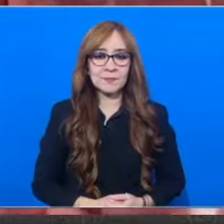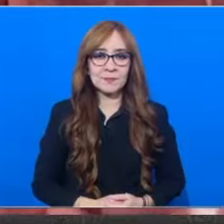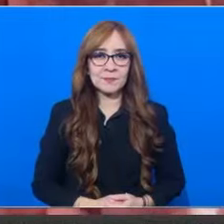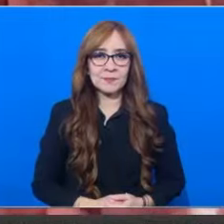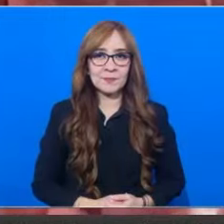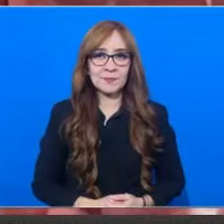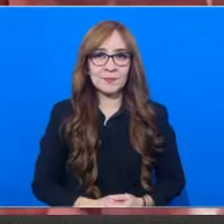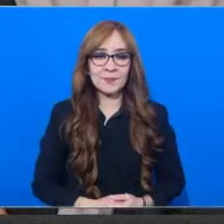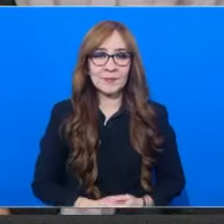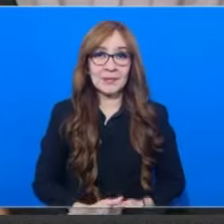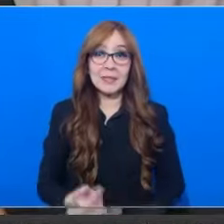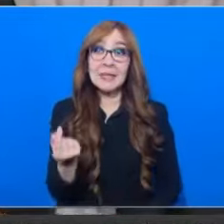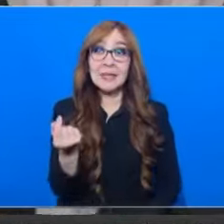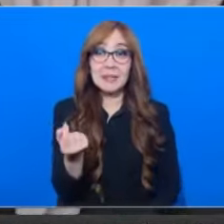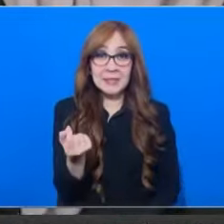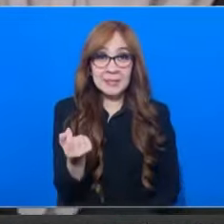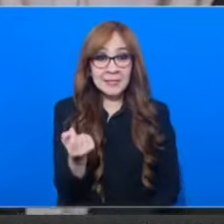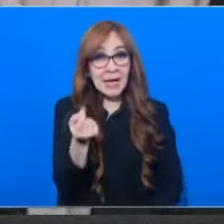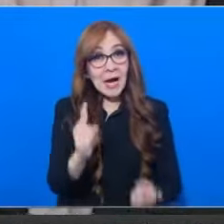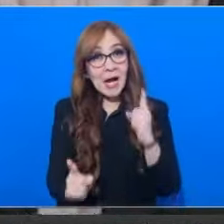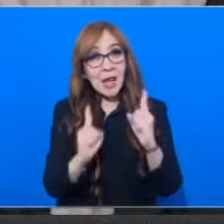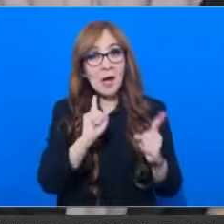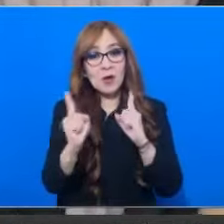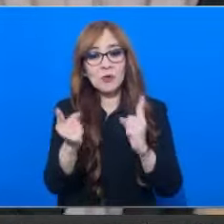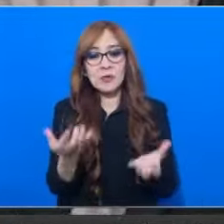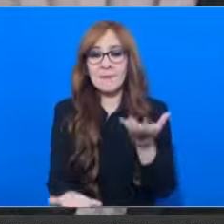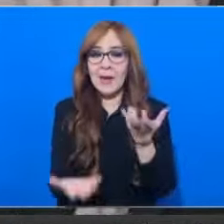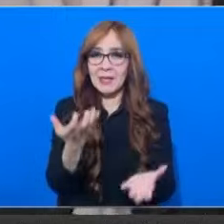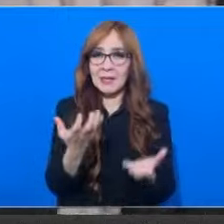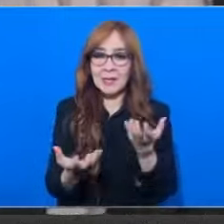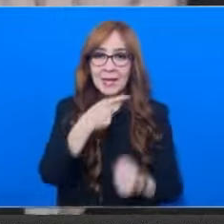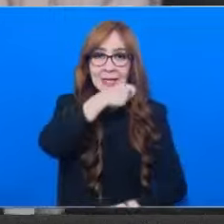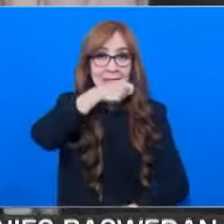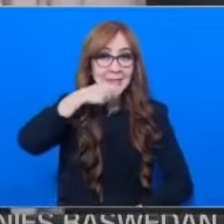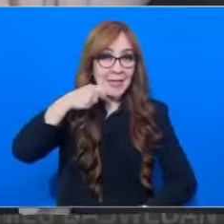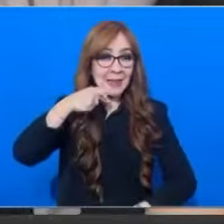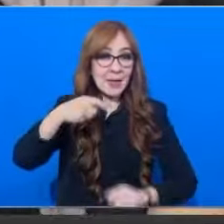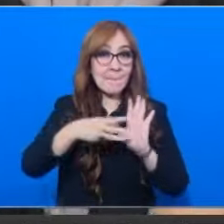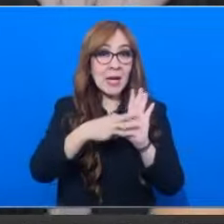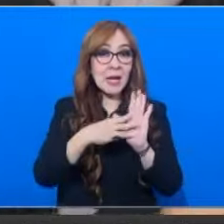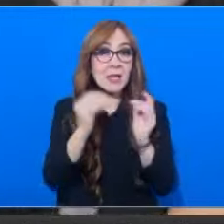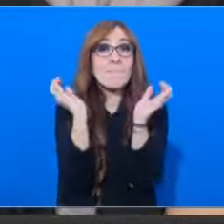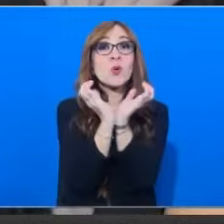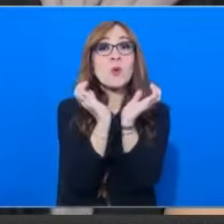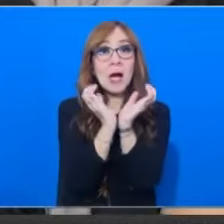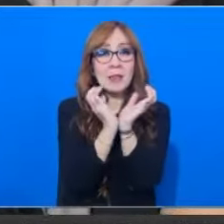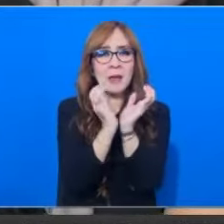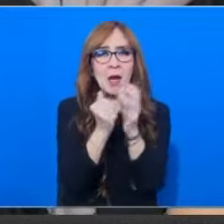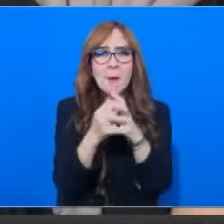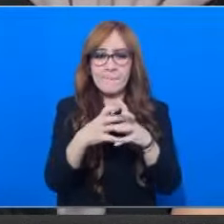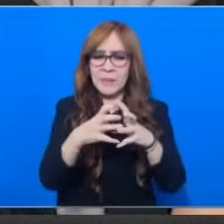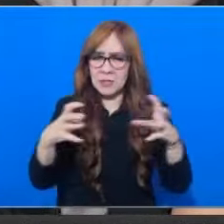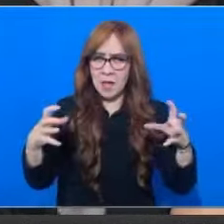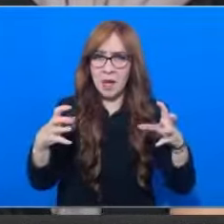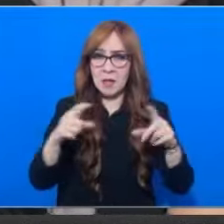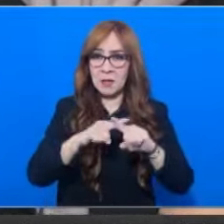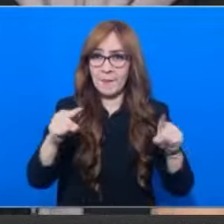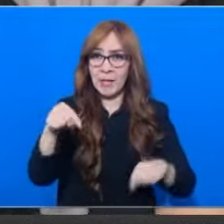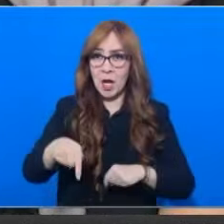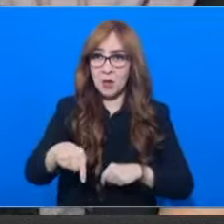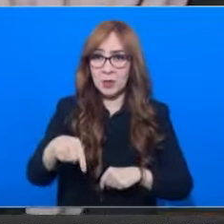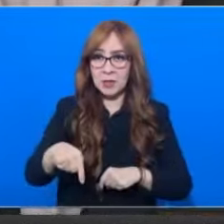Ya, karena ini agak tricky kalau kita bandingkan dengan sate Maranggi khas Purwakarta, Teh Anggi. Betul. Ukurannya kan cukup besar ya, tapi kalau di sini kecil-kecil seperti